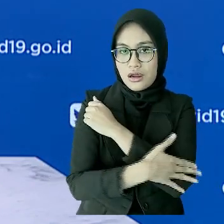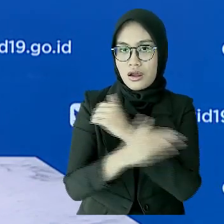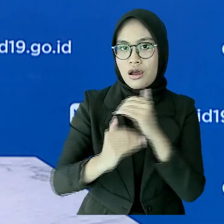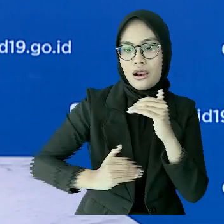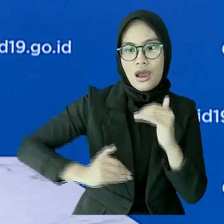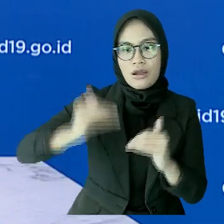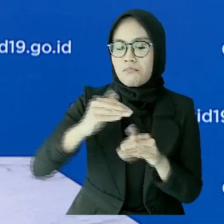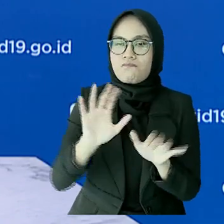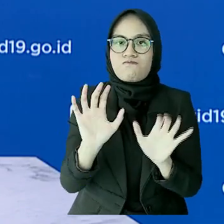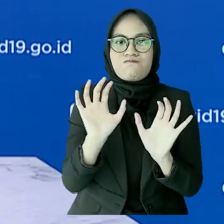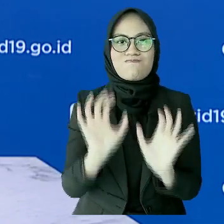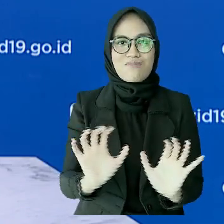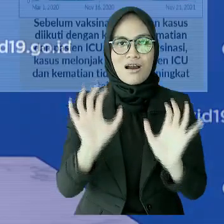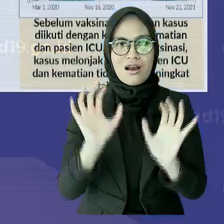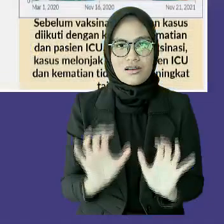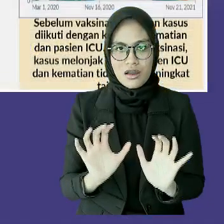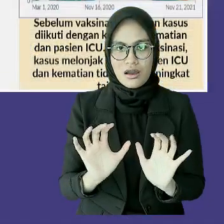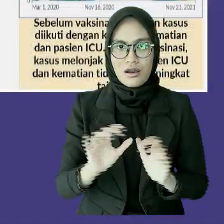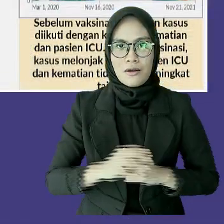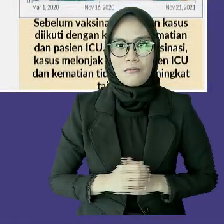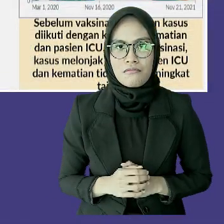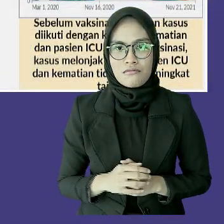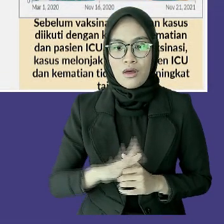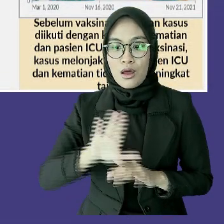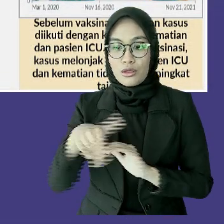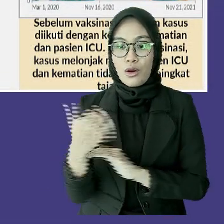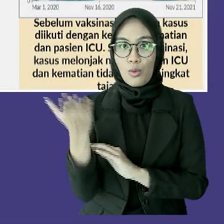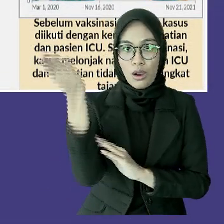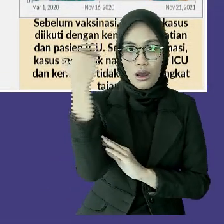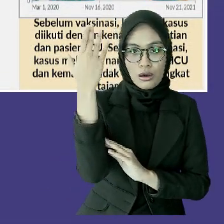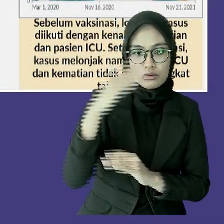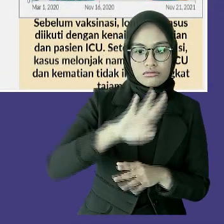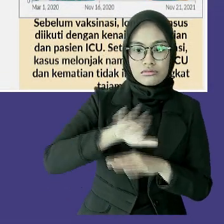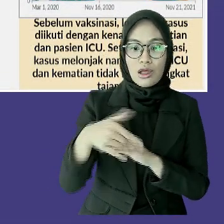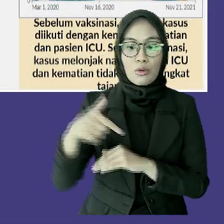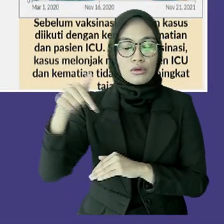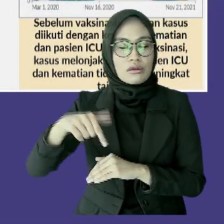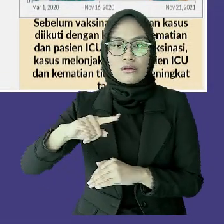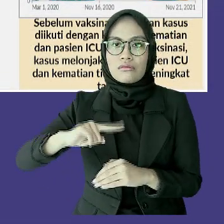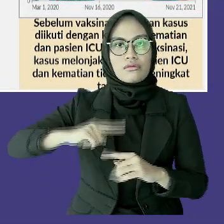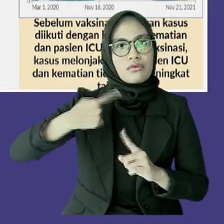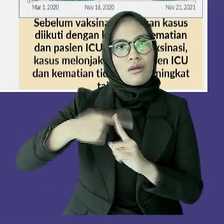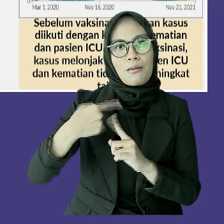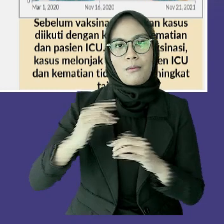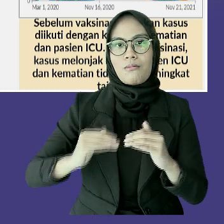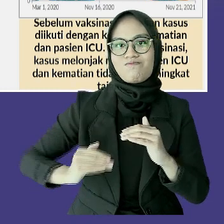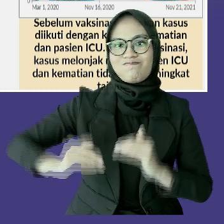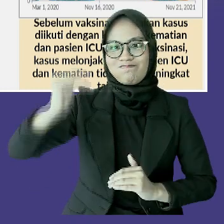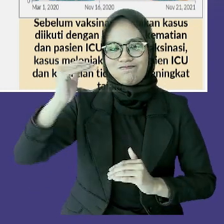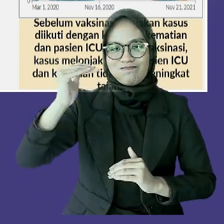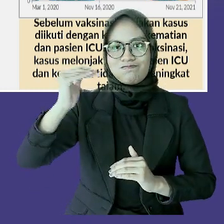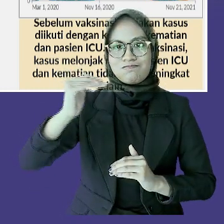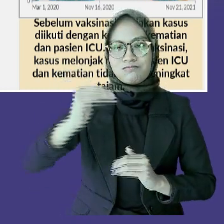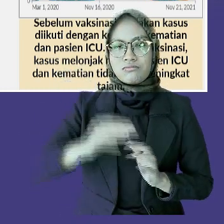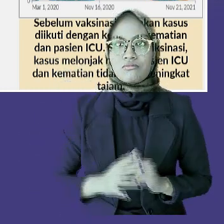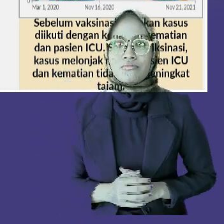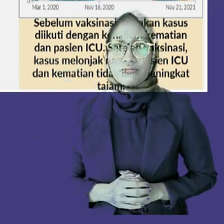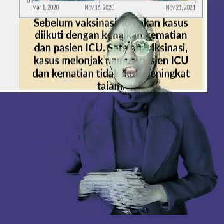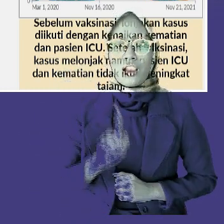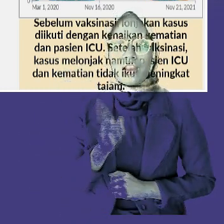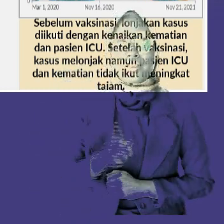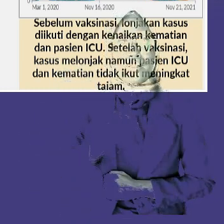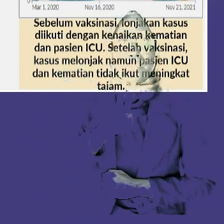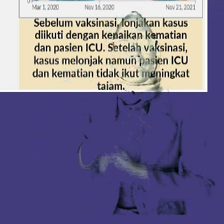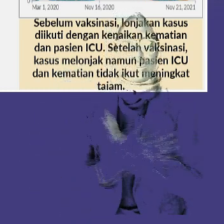yang lebih banyak dari periode Nataru tahun lalu. Di minggu ini, nyatanya sedikitnya terdapat 4 negara